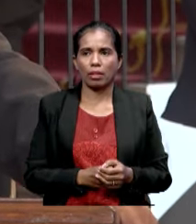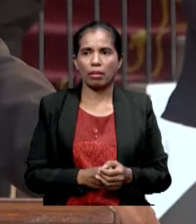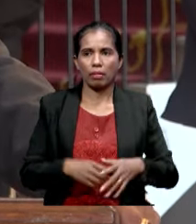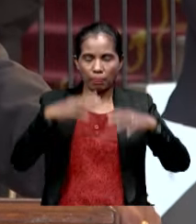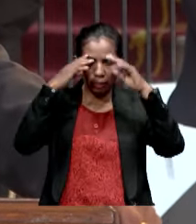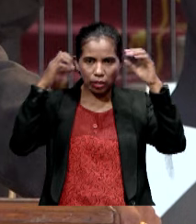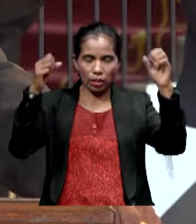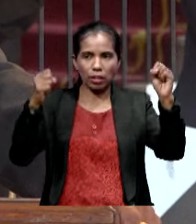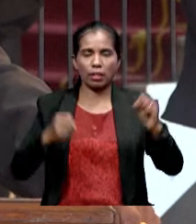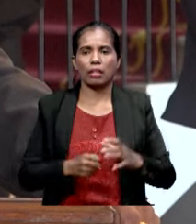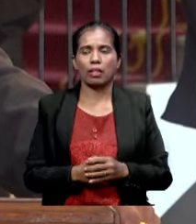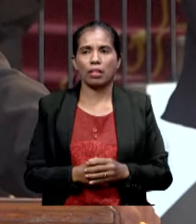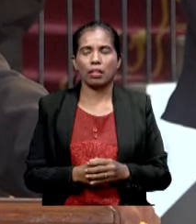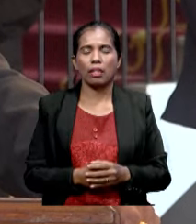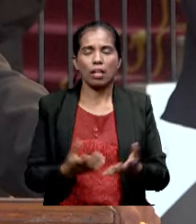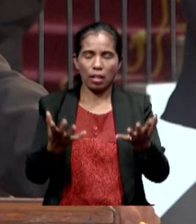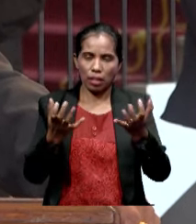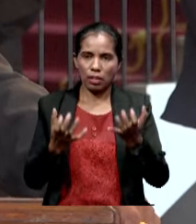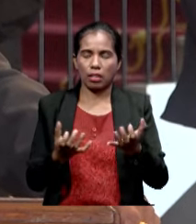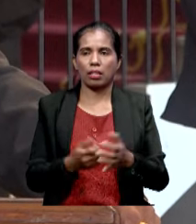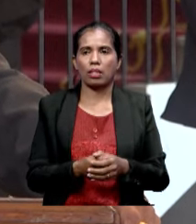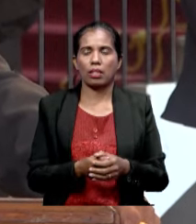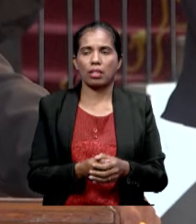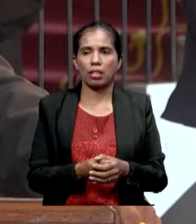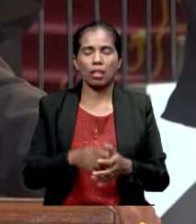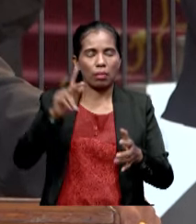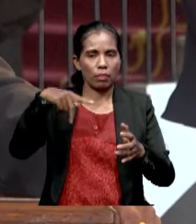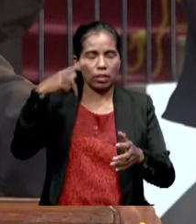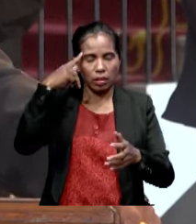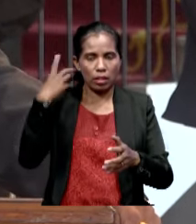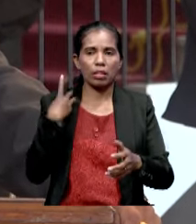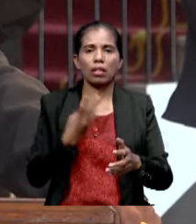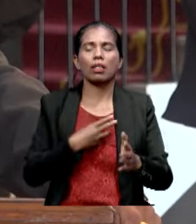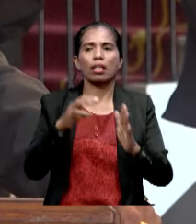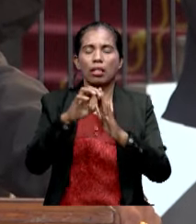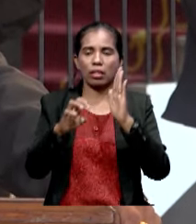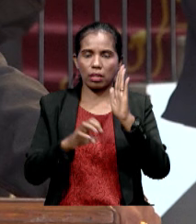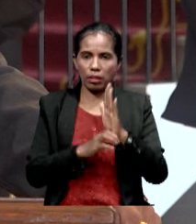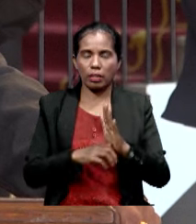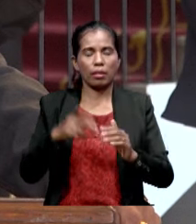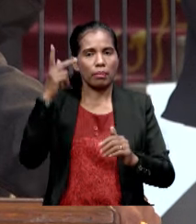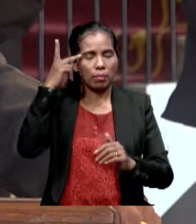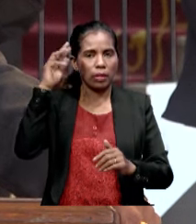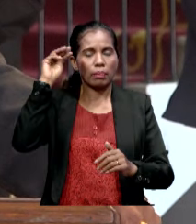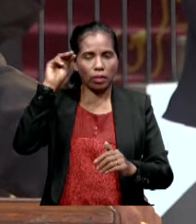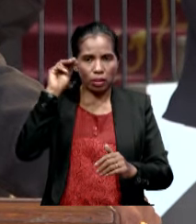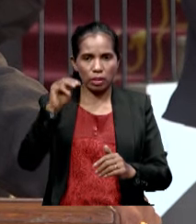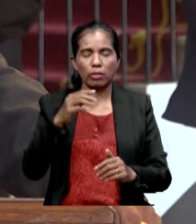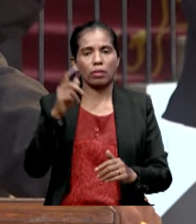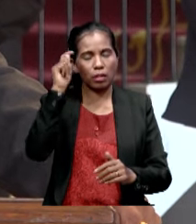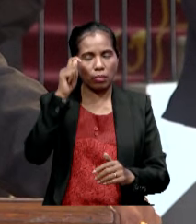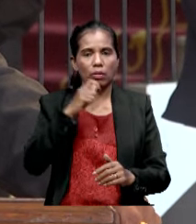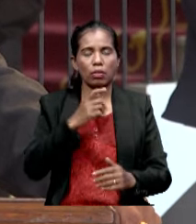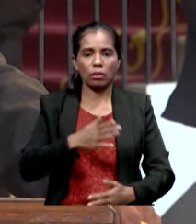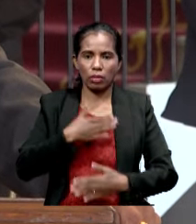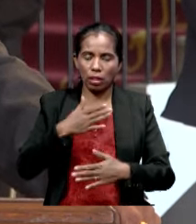be iniciativa nene ya dentro politika nabe itne estado. Alen dene primeiro ministro Tarumatan Ruak holaran hak